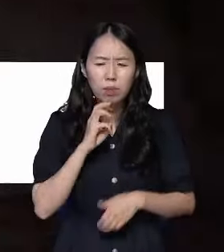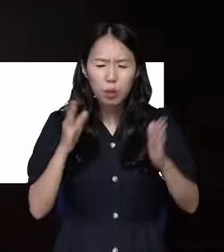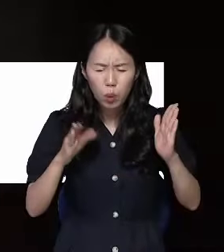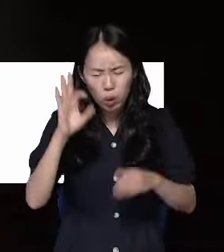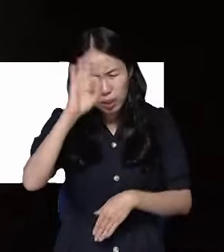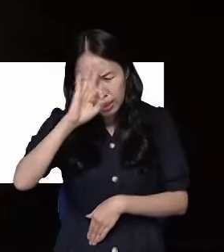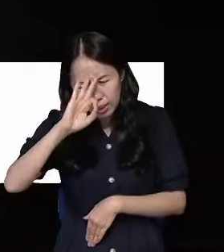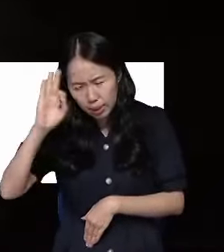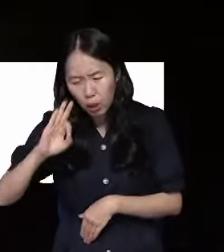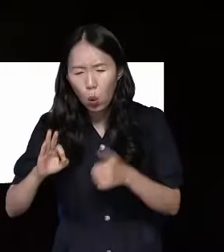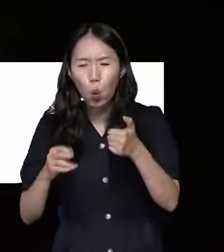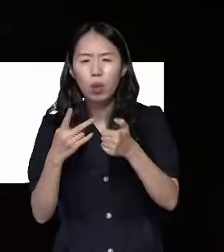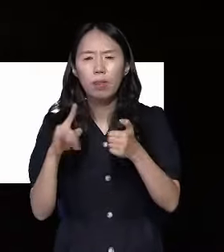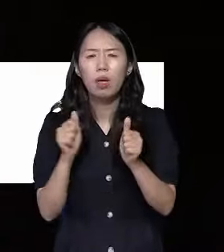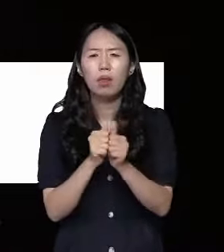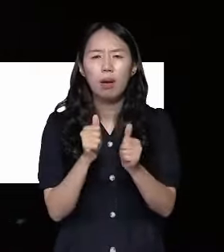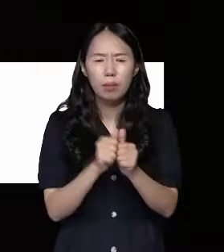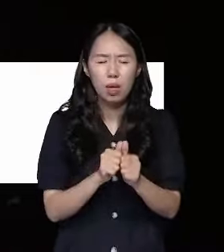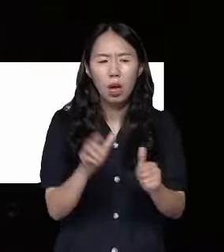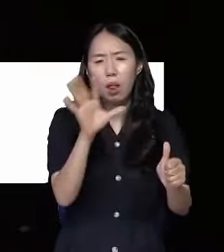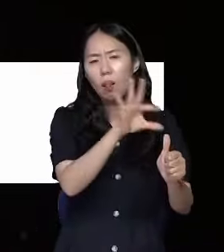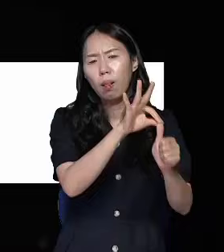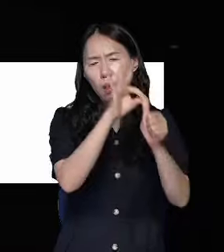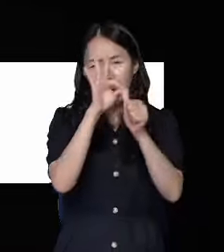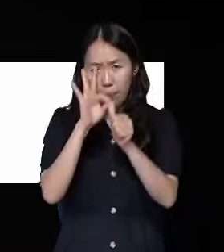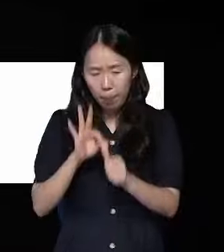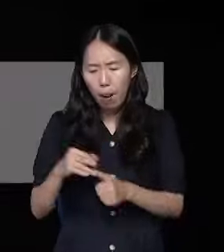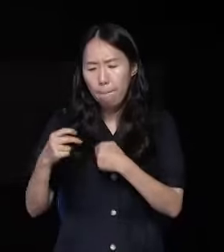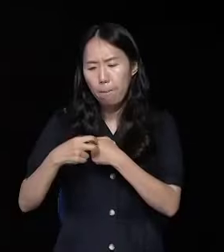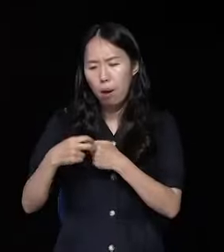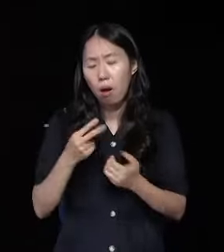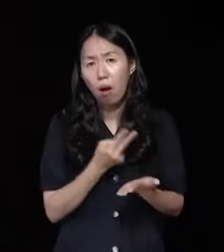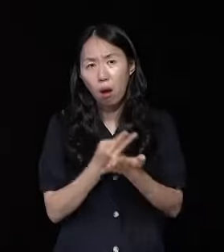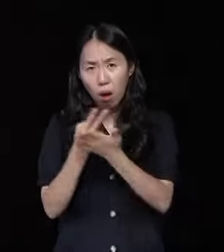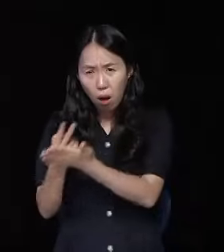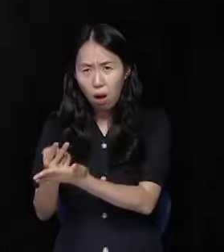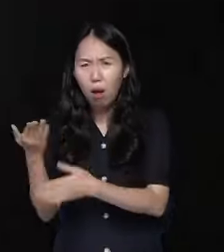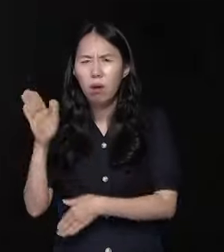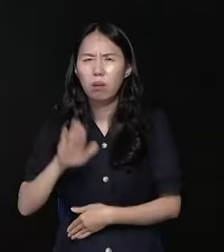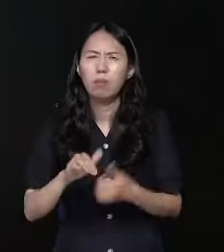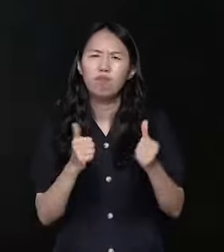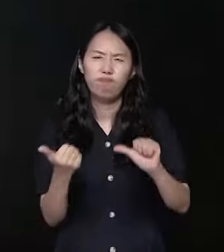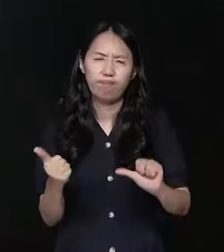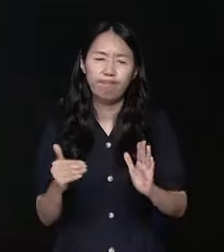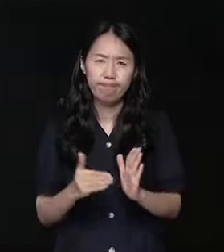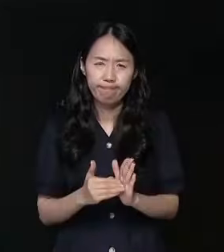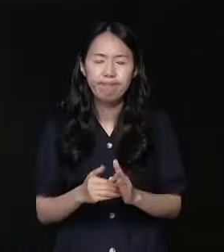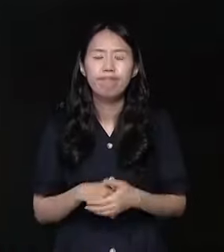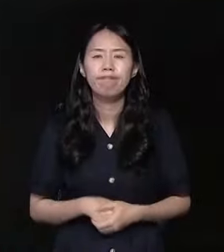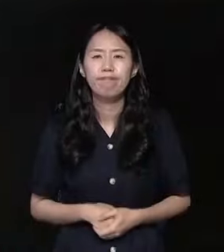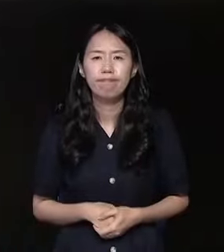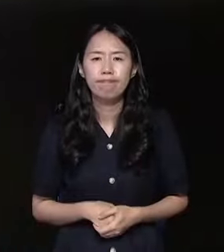끝에 50대 남성 A씨를 트럭 운전석에 구조해 병원으로 옮겼지만 숨졌다고 오늘 밝혔습니다.